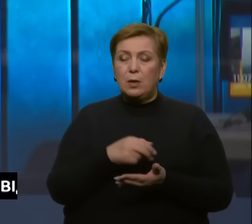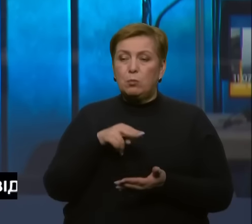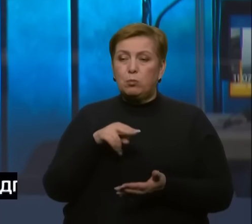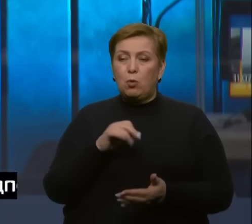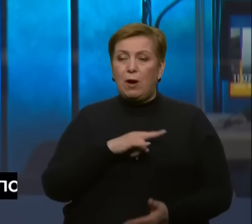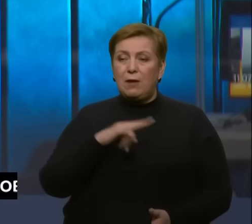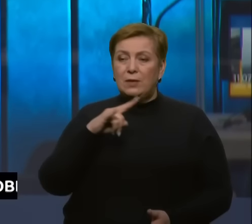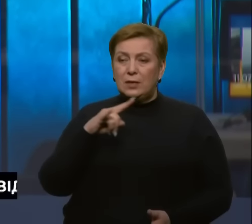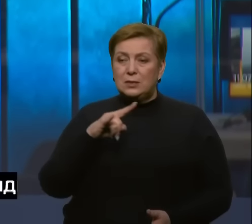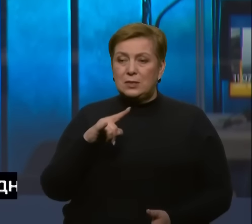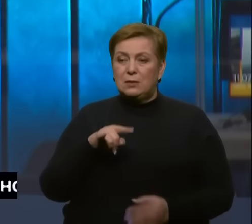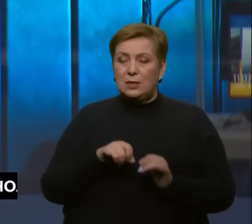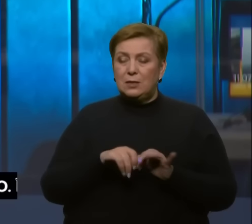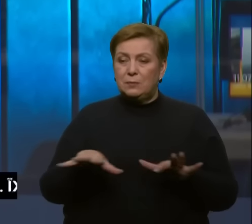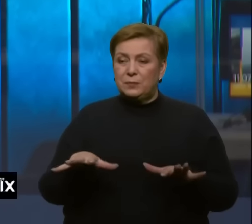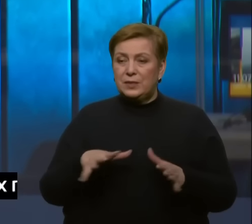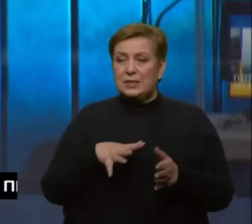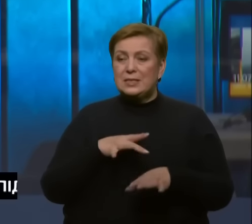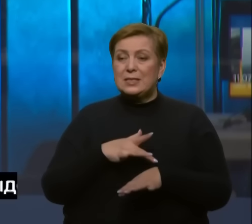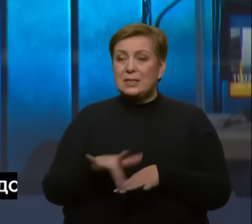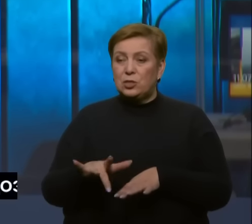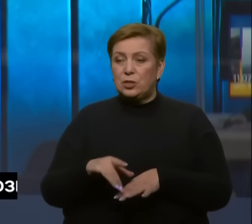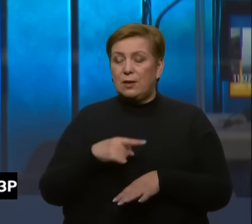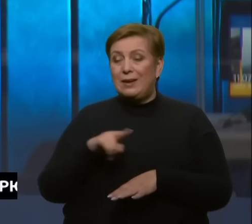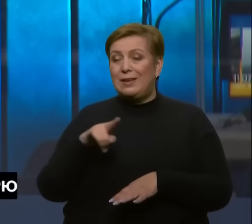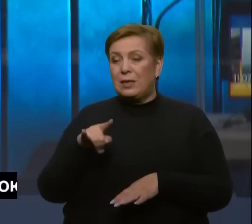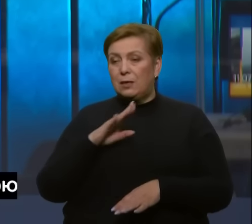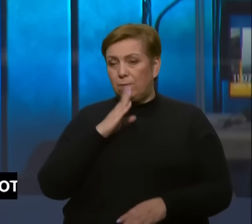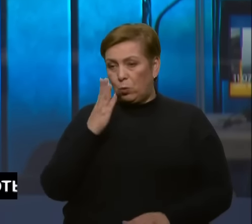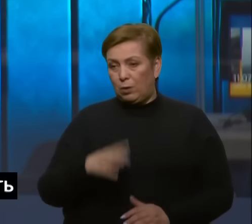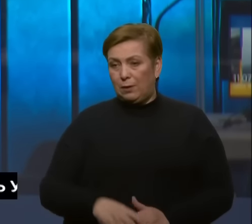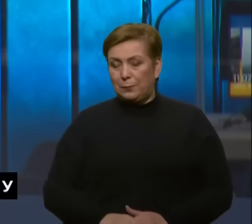інфраструктурі знищення літаків ворога. Подробиці дивіться далі.